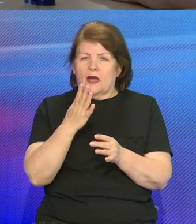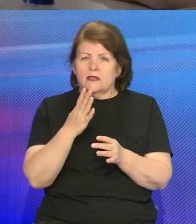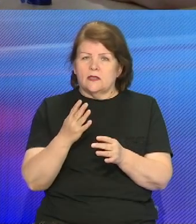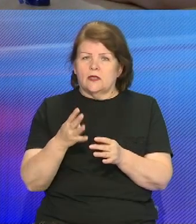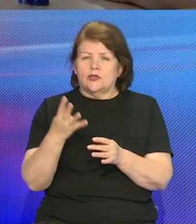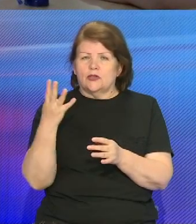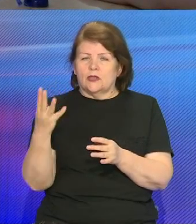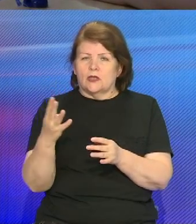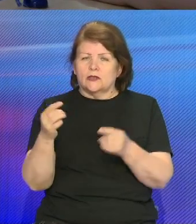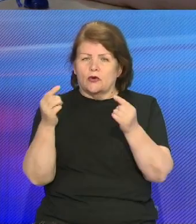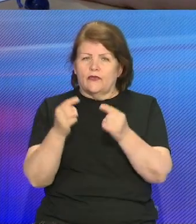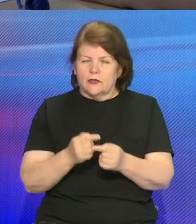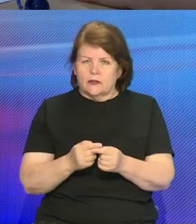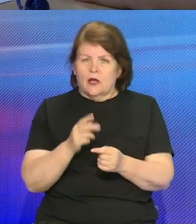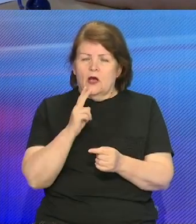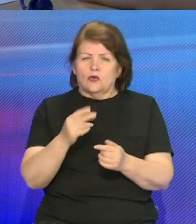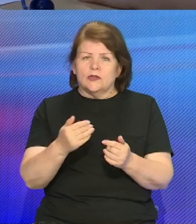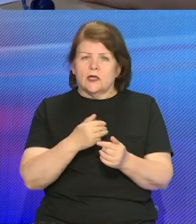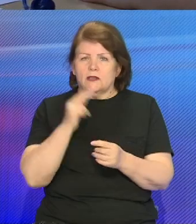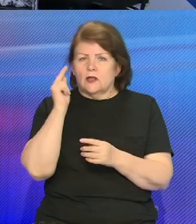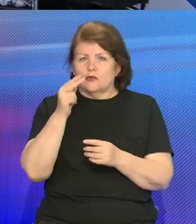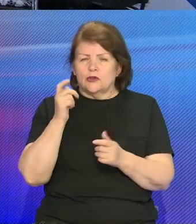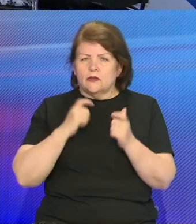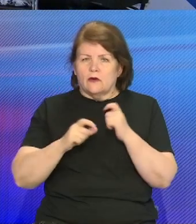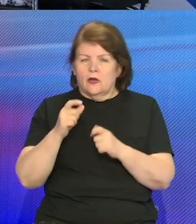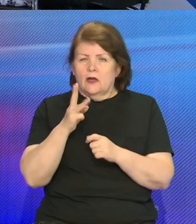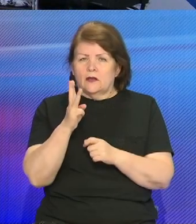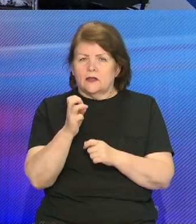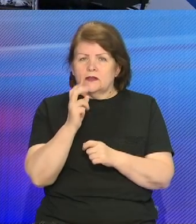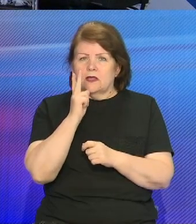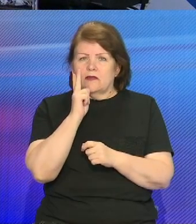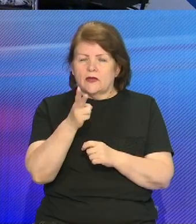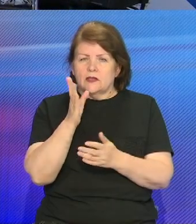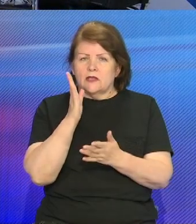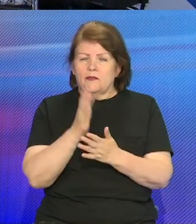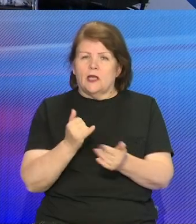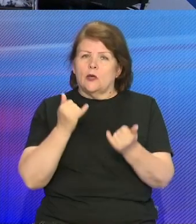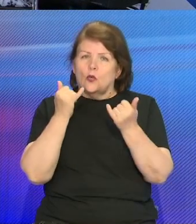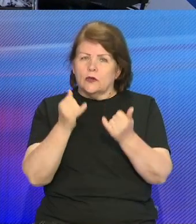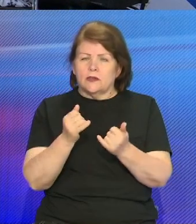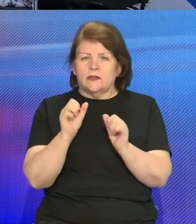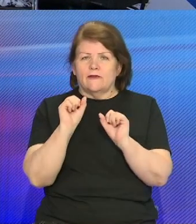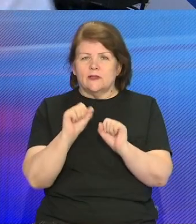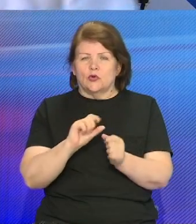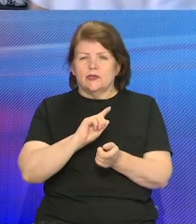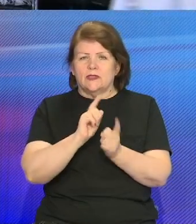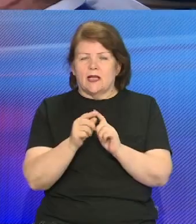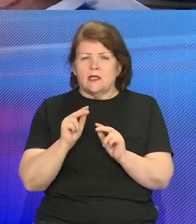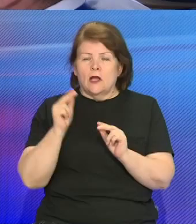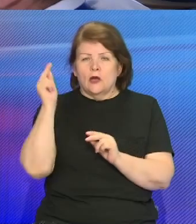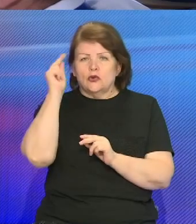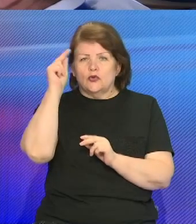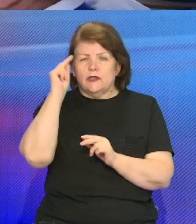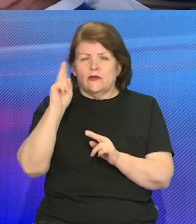Купаловским, 320 мили льготы и максимум стать студентом без уступных экзаменов. 23 поступали поза